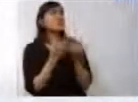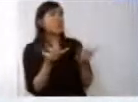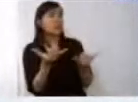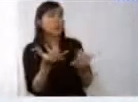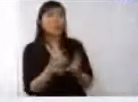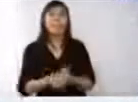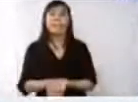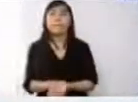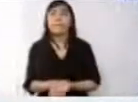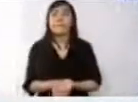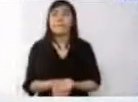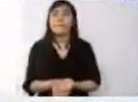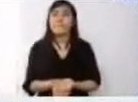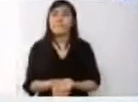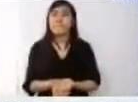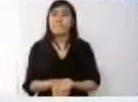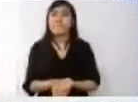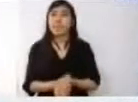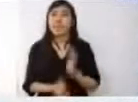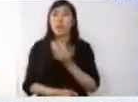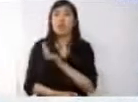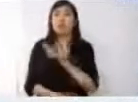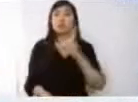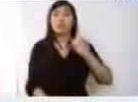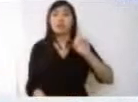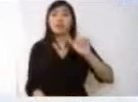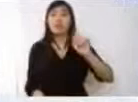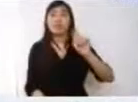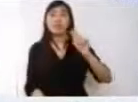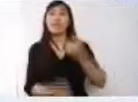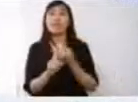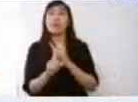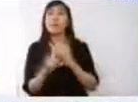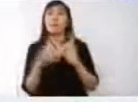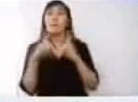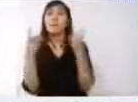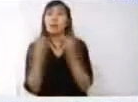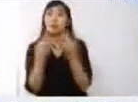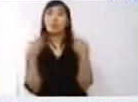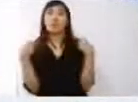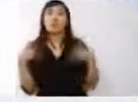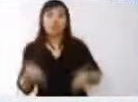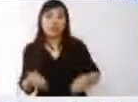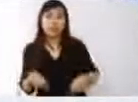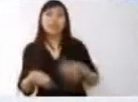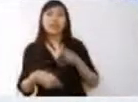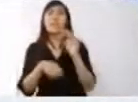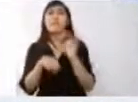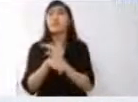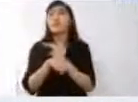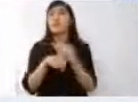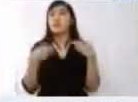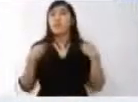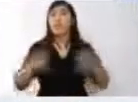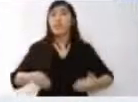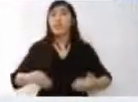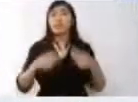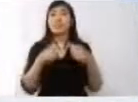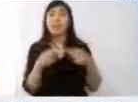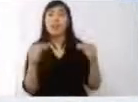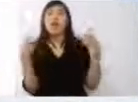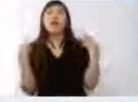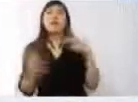Gaano po kalaki ang naging epekto ng pandemya sa trabaho at pamumuhay ng mga